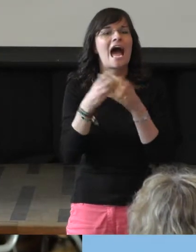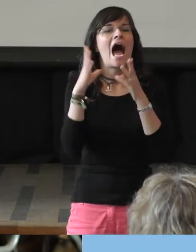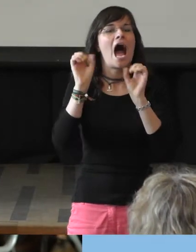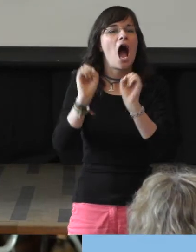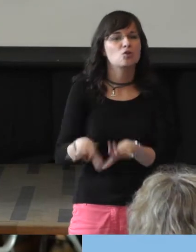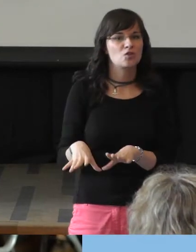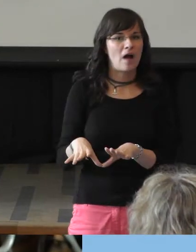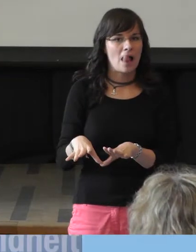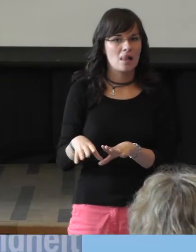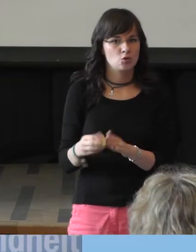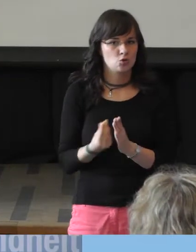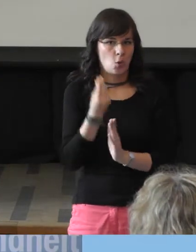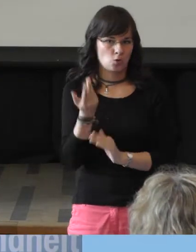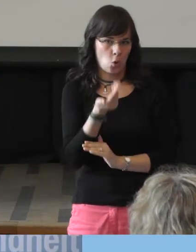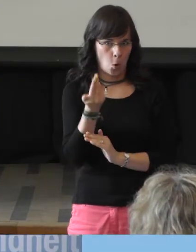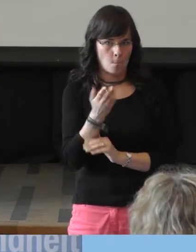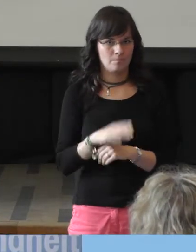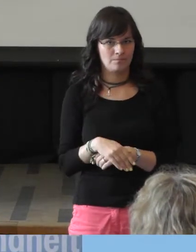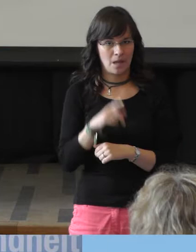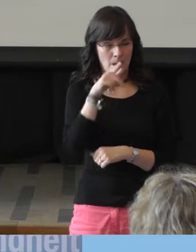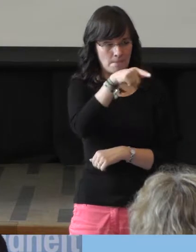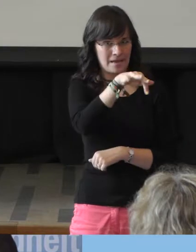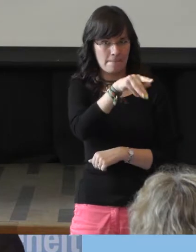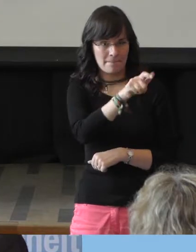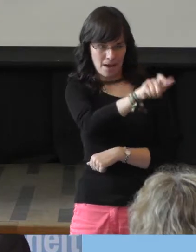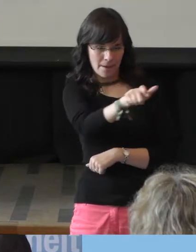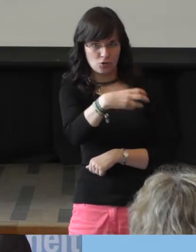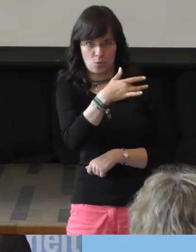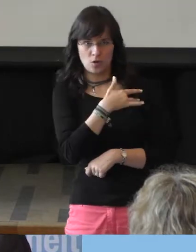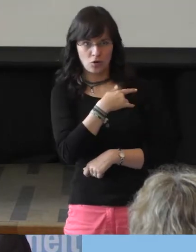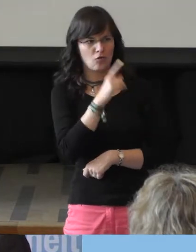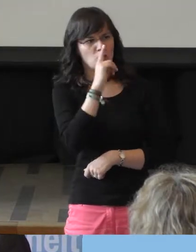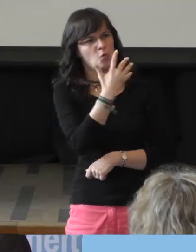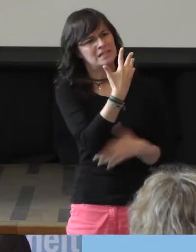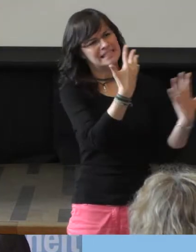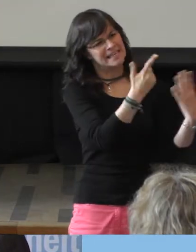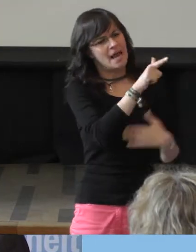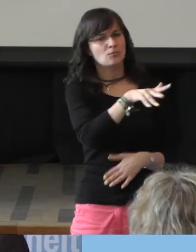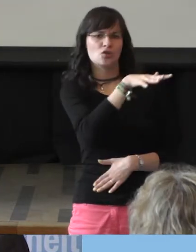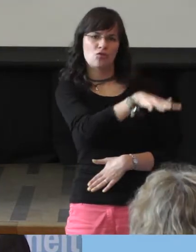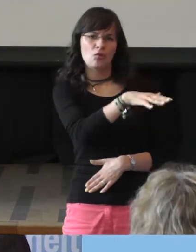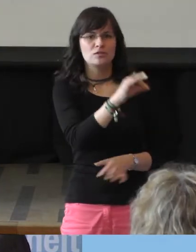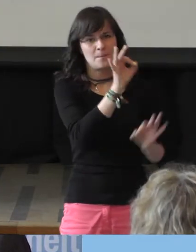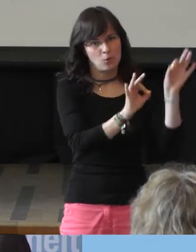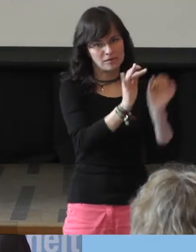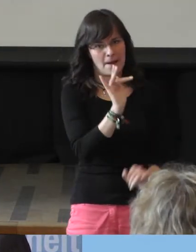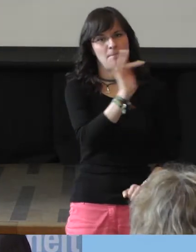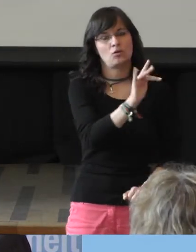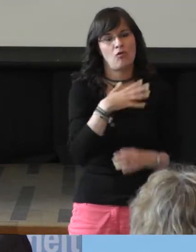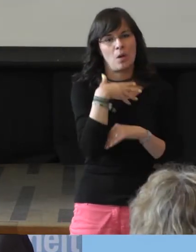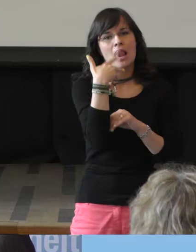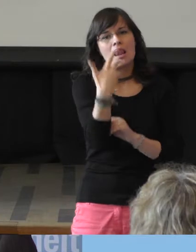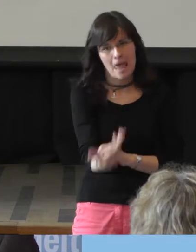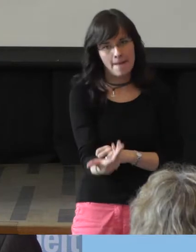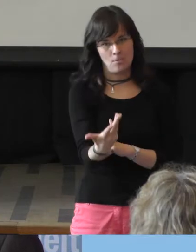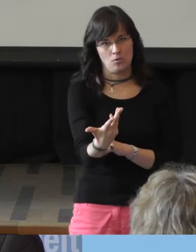% von Menschen, die eine Polyneuropathie haben, die eine ganz schlimme Polyneuropathie haben, haben Lähmungen. Gott sei Dank